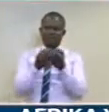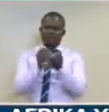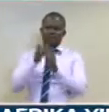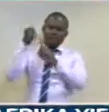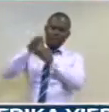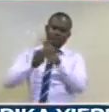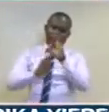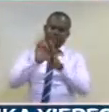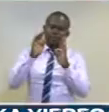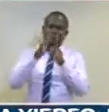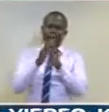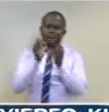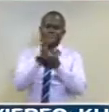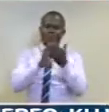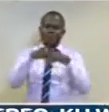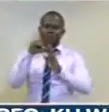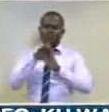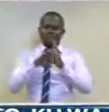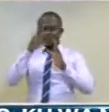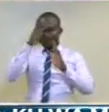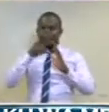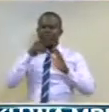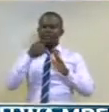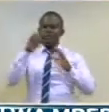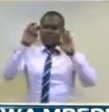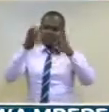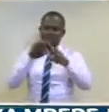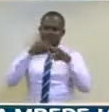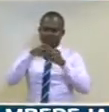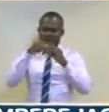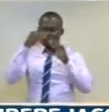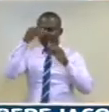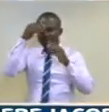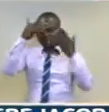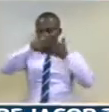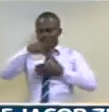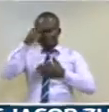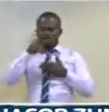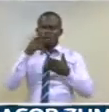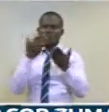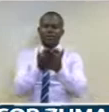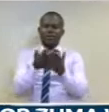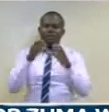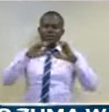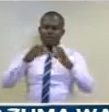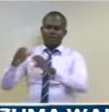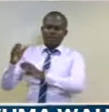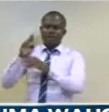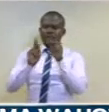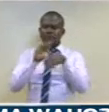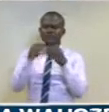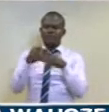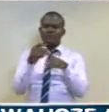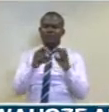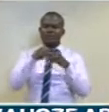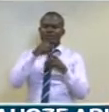guharanira iterambere ry'umudugudu ni zimwe muri gahunda ababyeyi bavuga ko bakura mu mugoro w'ababyeyi bagasaba ko ibyiciro by'abaturage bitandukanye